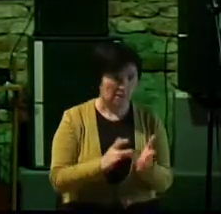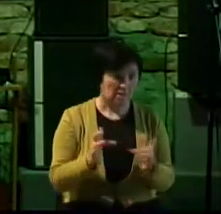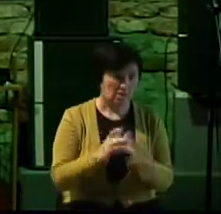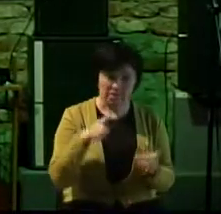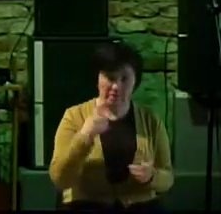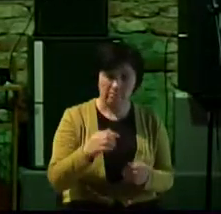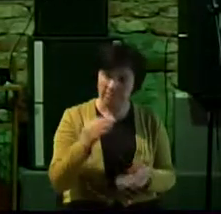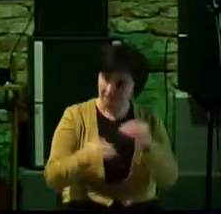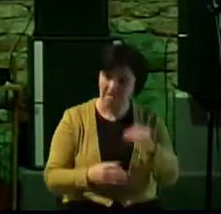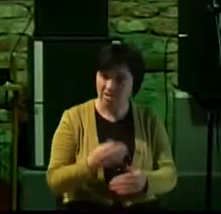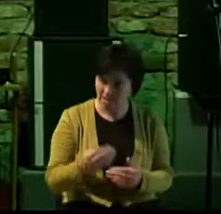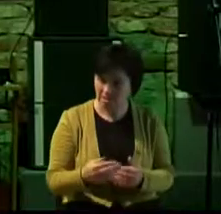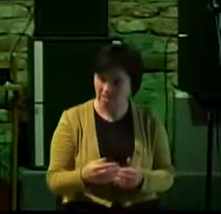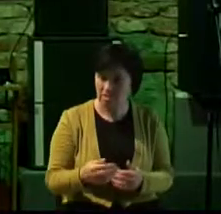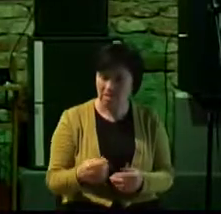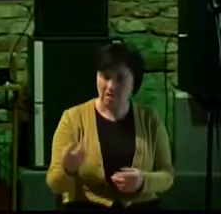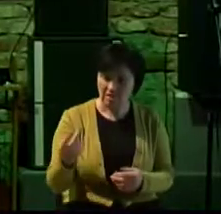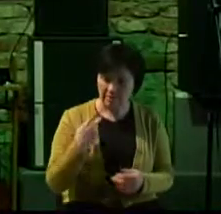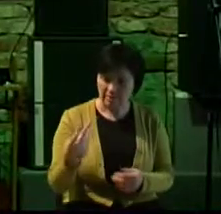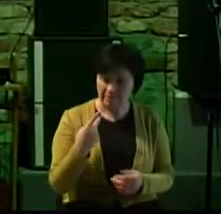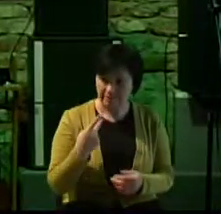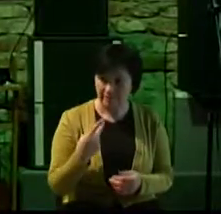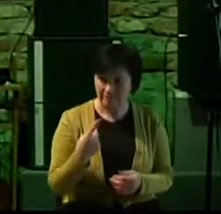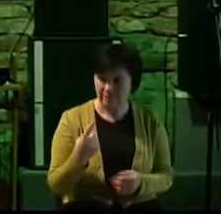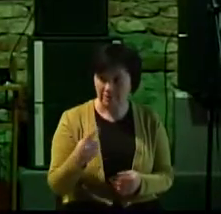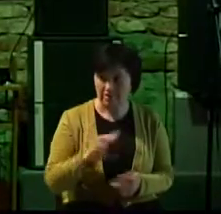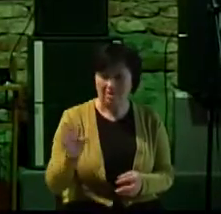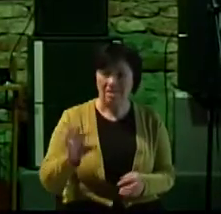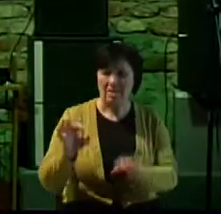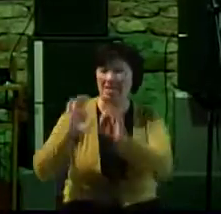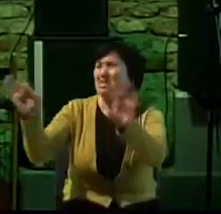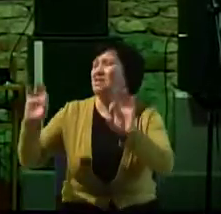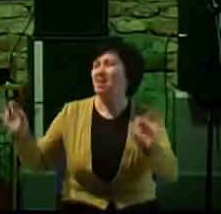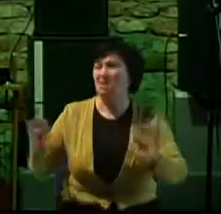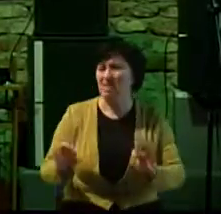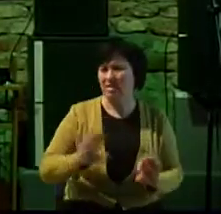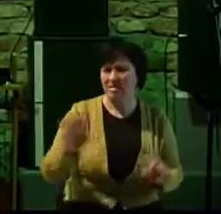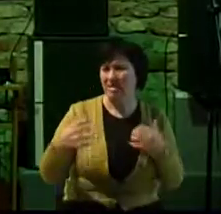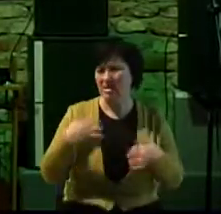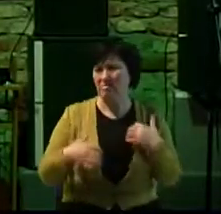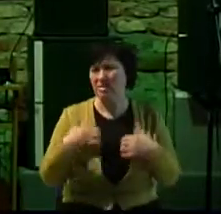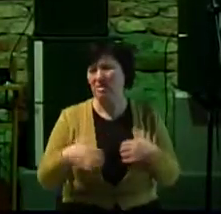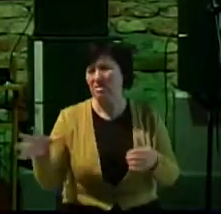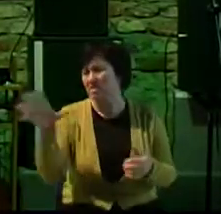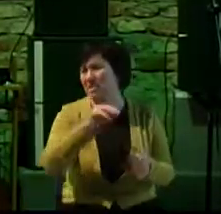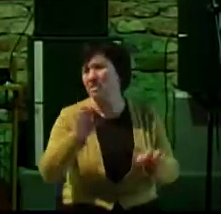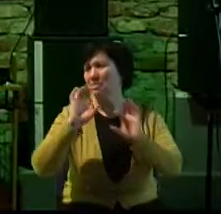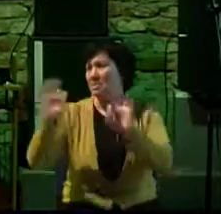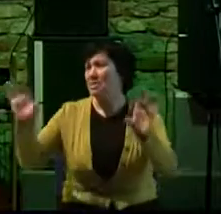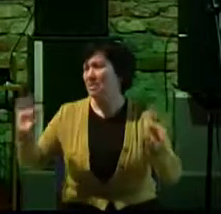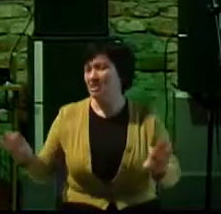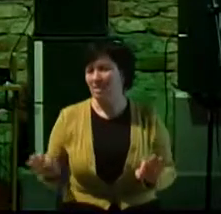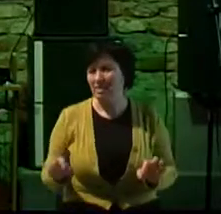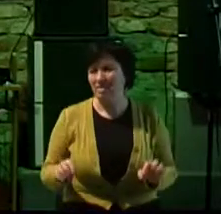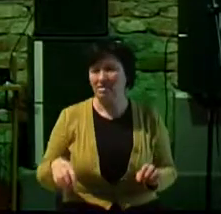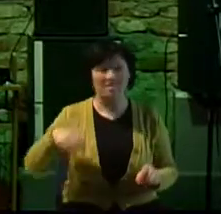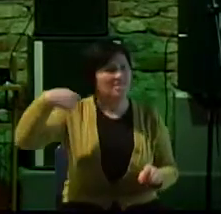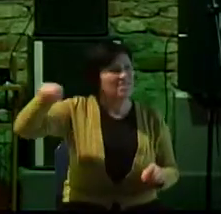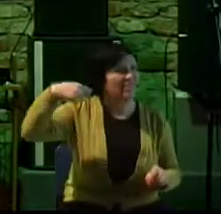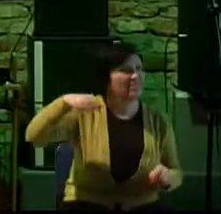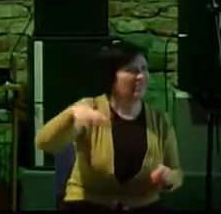говорит: подойди к нему один на один. Не будь переносчиком. Не спеши, чтобы пойти домой и начать